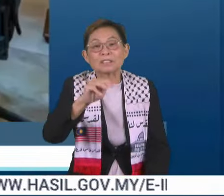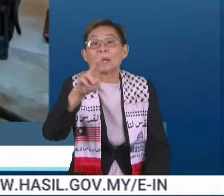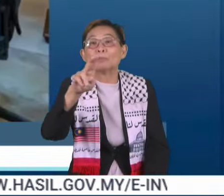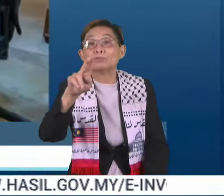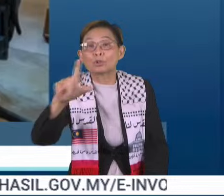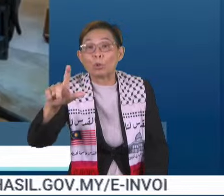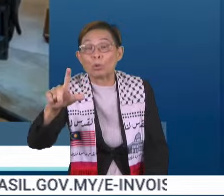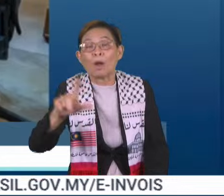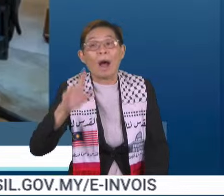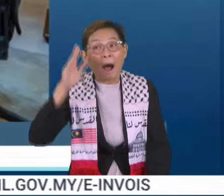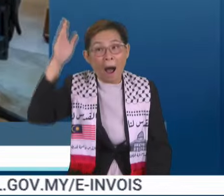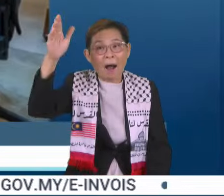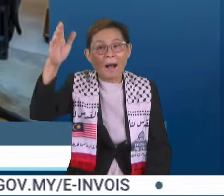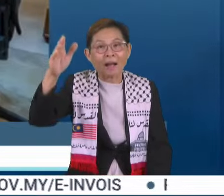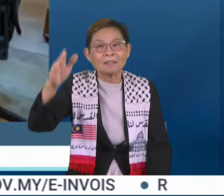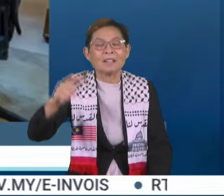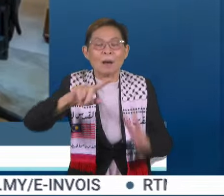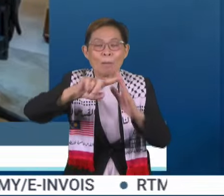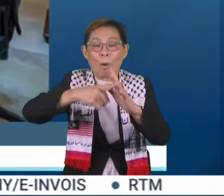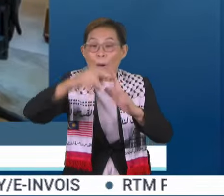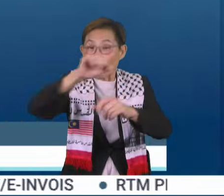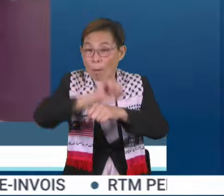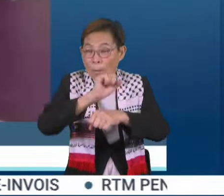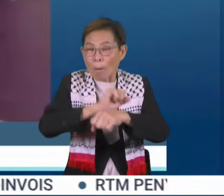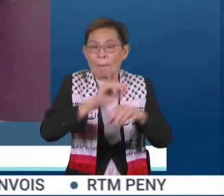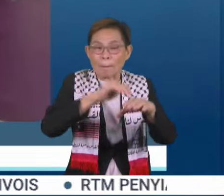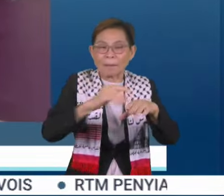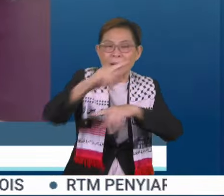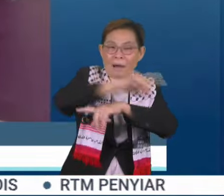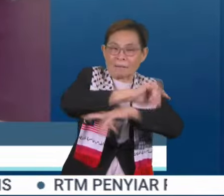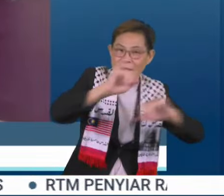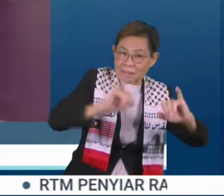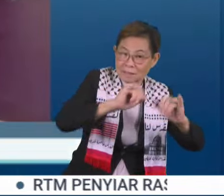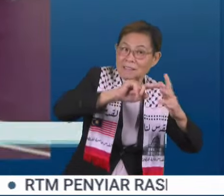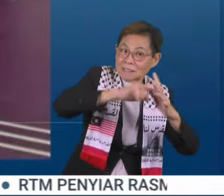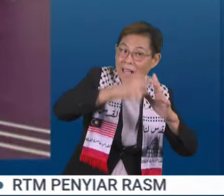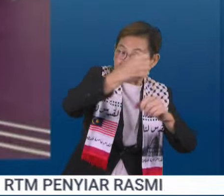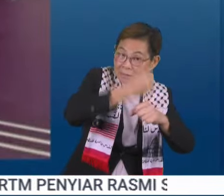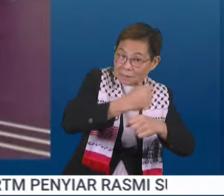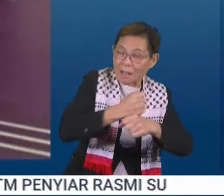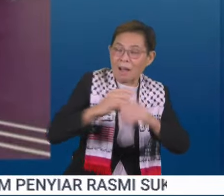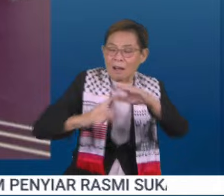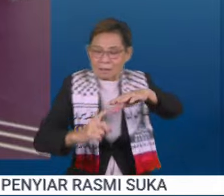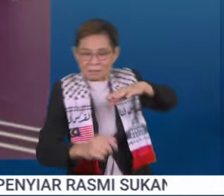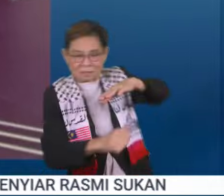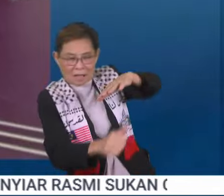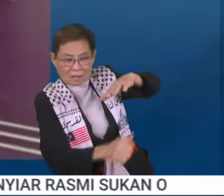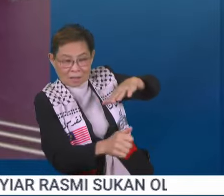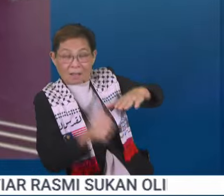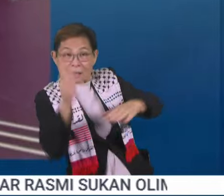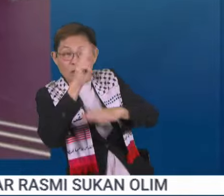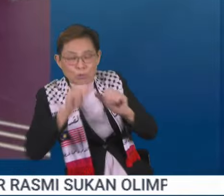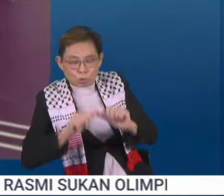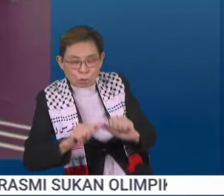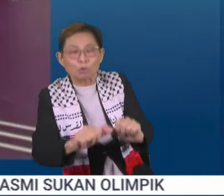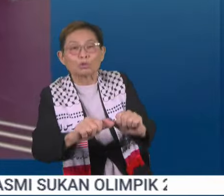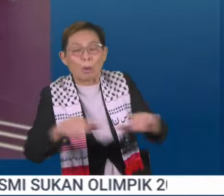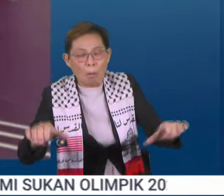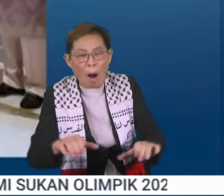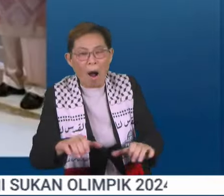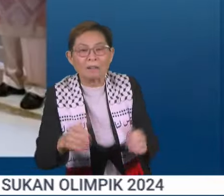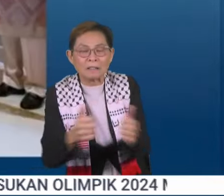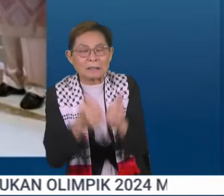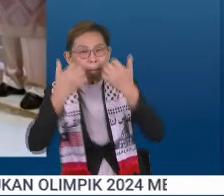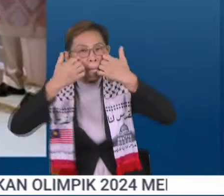Abu Bakar yang bakal memulakan tugas pada Isnin depan. Beliau berharap dasar-dasar kerajaan terus dilaksanakan